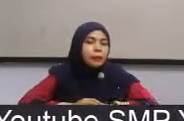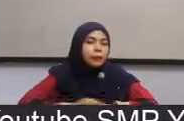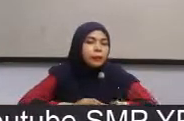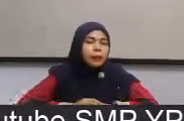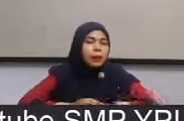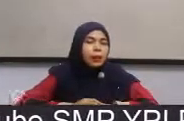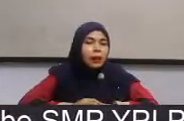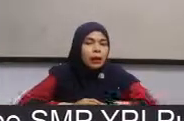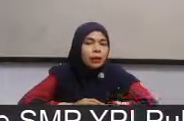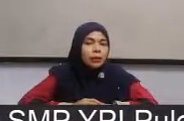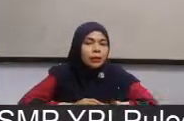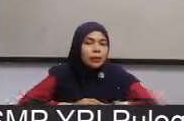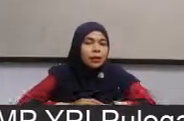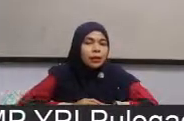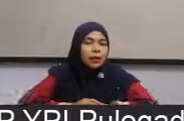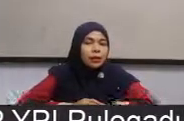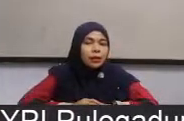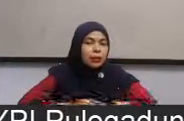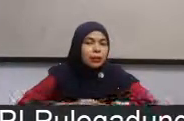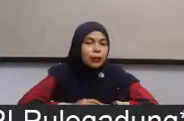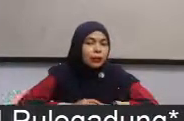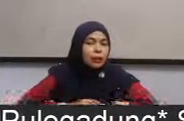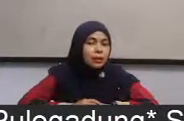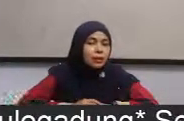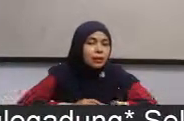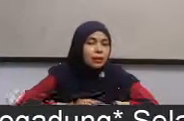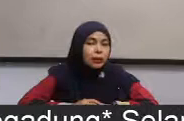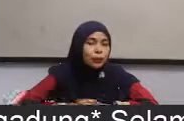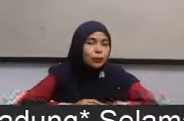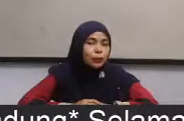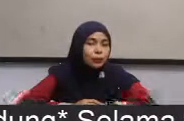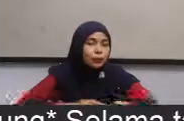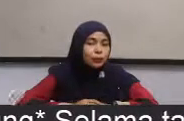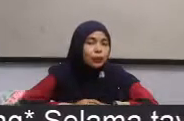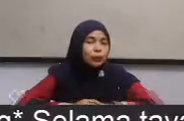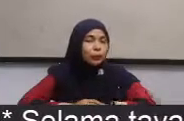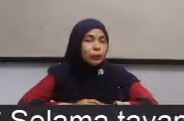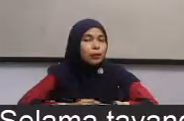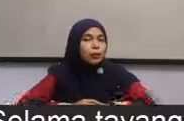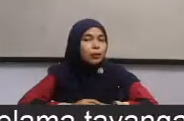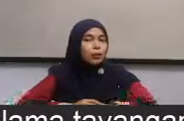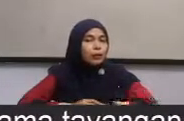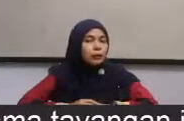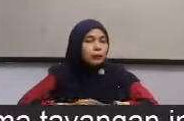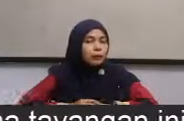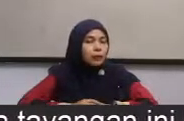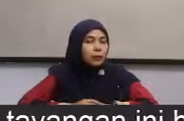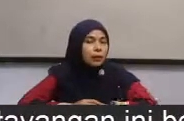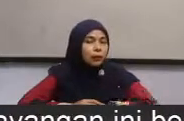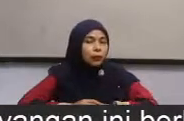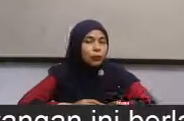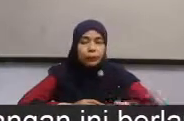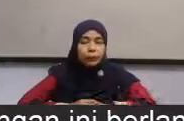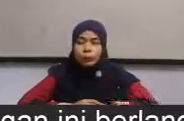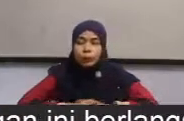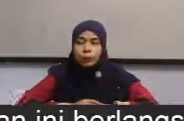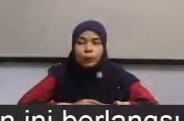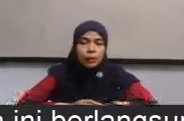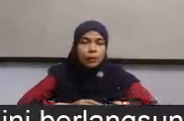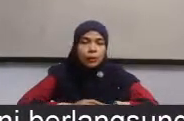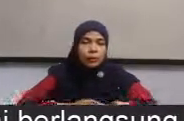perubahan sosial ditengah globalisasi untuk memperkuat kehidupan kebangsaan untuk